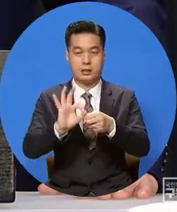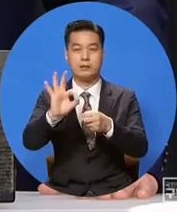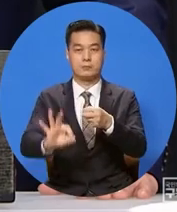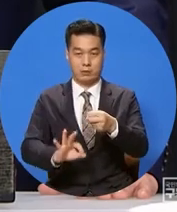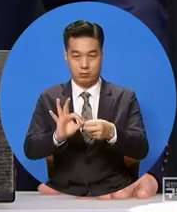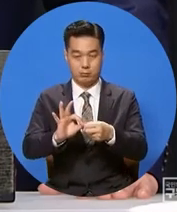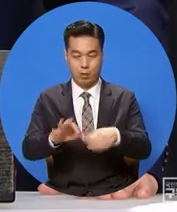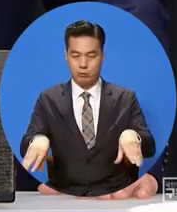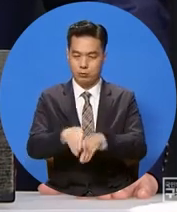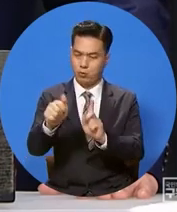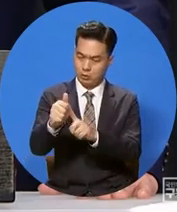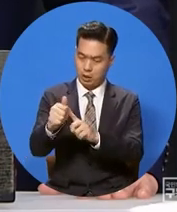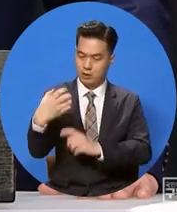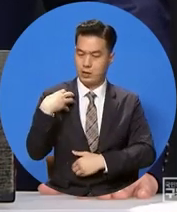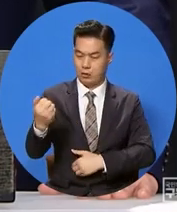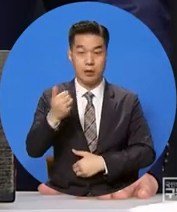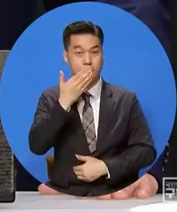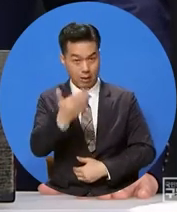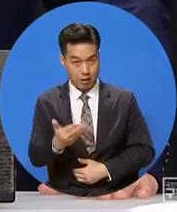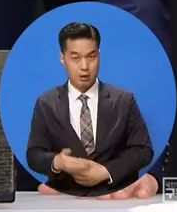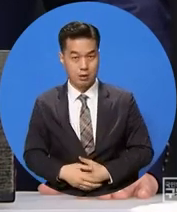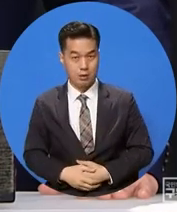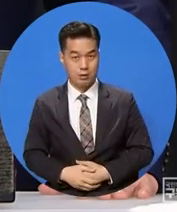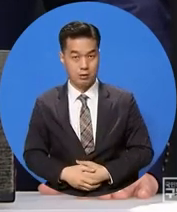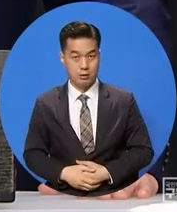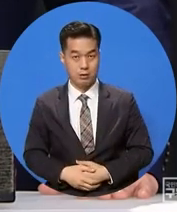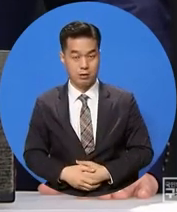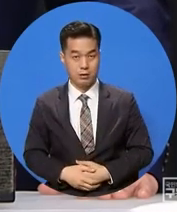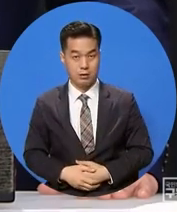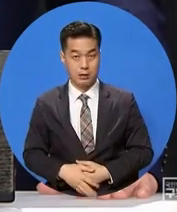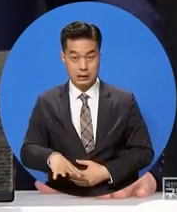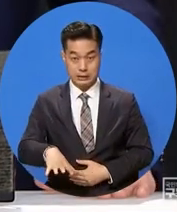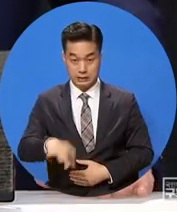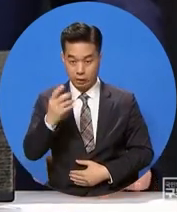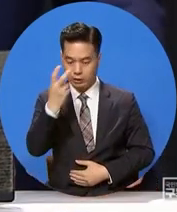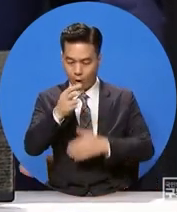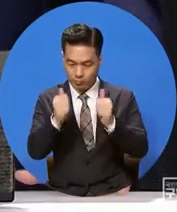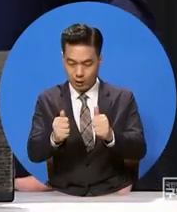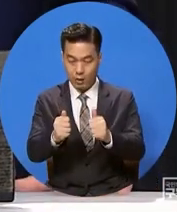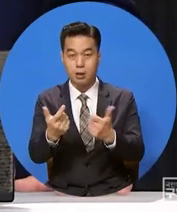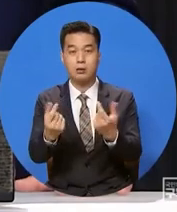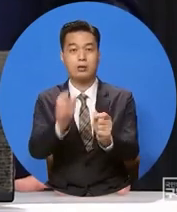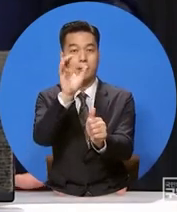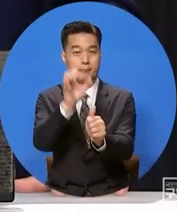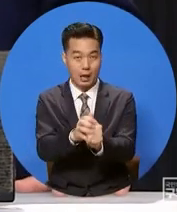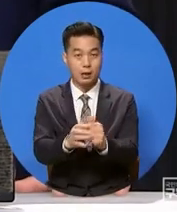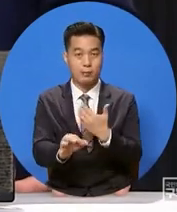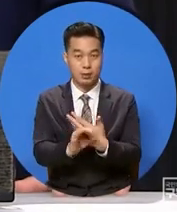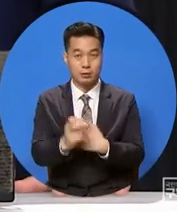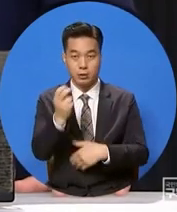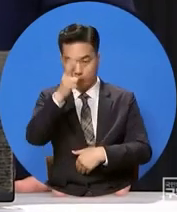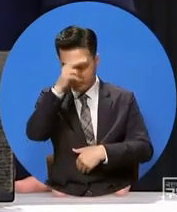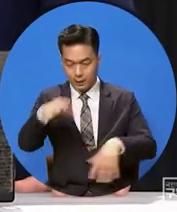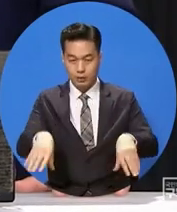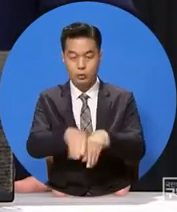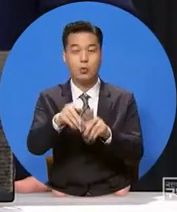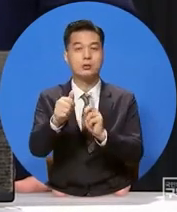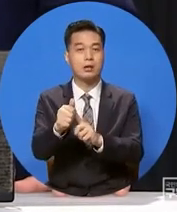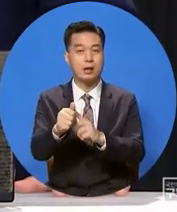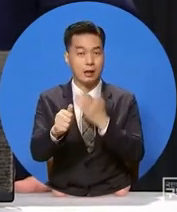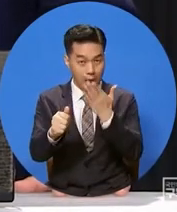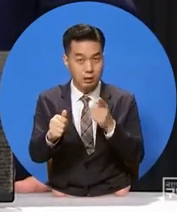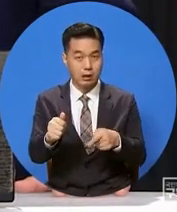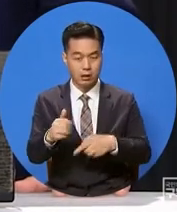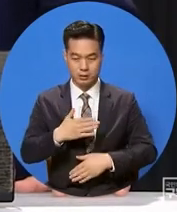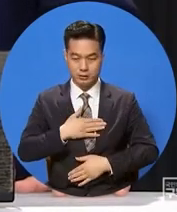했으면은 총장도 하고 장관도 할 수 있는 거 아닙니까? 초임 검사를 네? 그래 했으면 검찰 아니 제가 뭐 제가 뭐